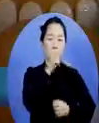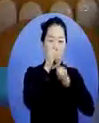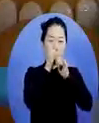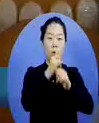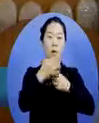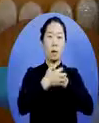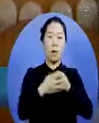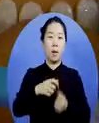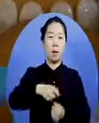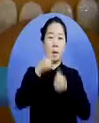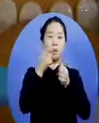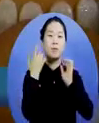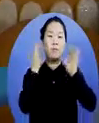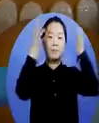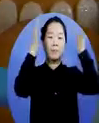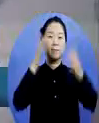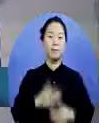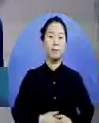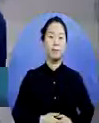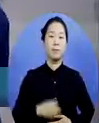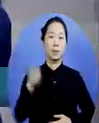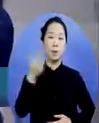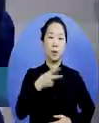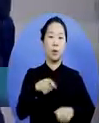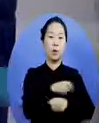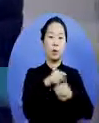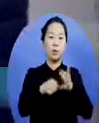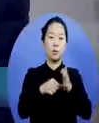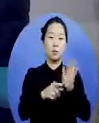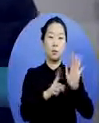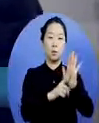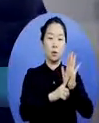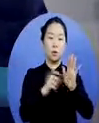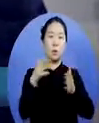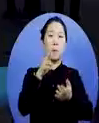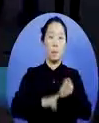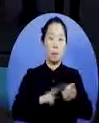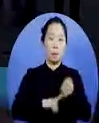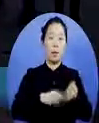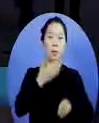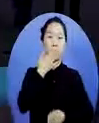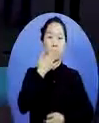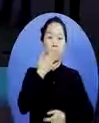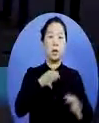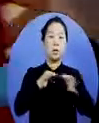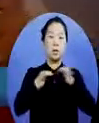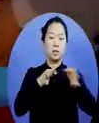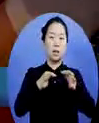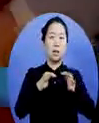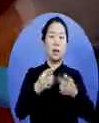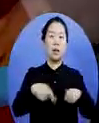선발해 많은 시민들의 박수갈채를 받았습니다 또한 특산물 전시 및 판매장 먹거리 장터가 함께 운영돼